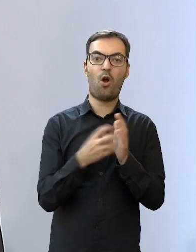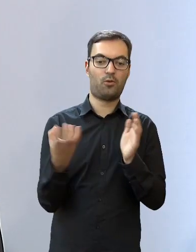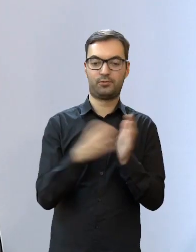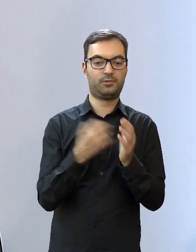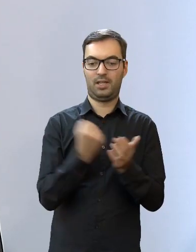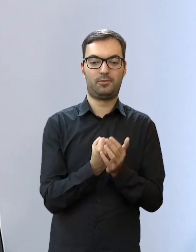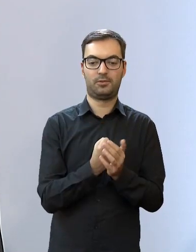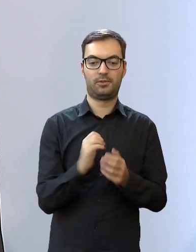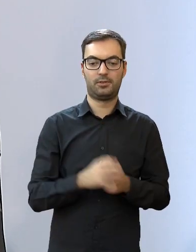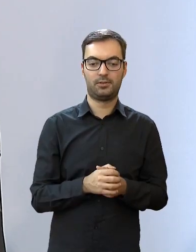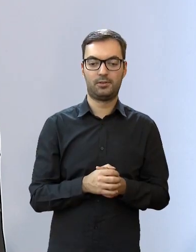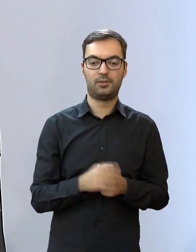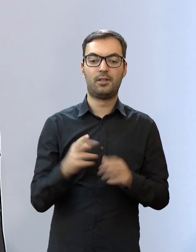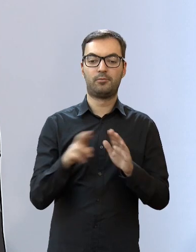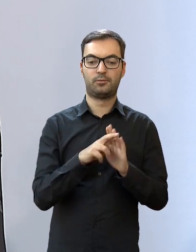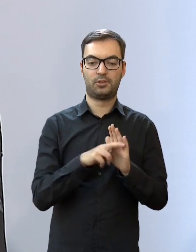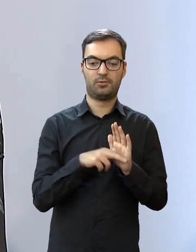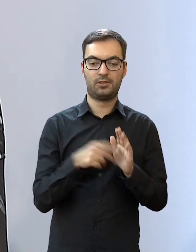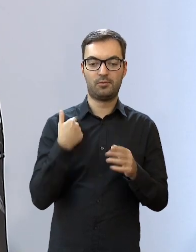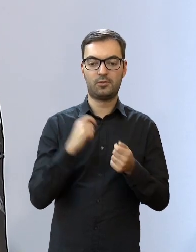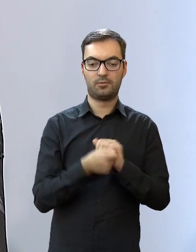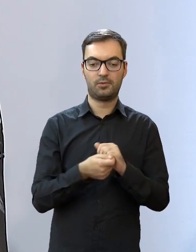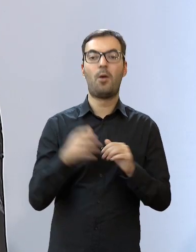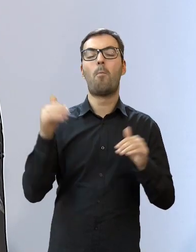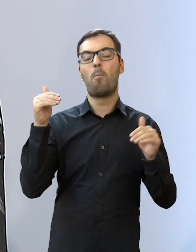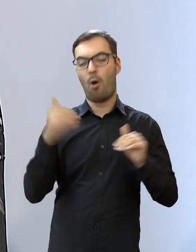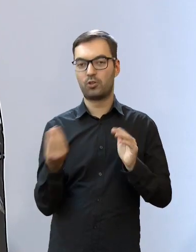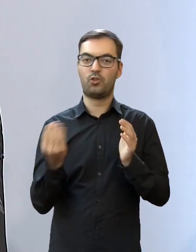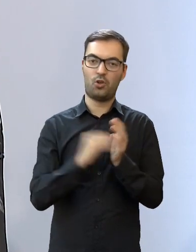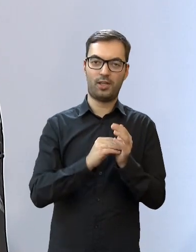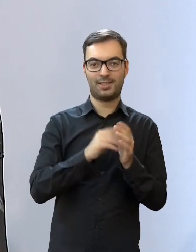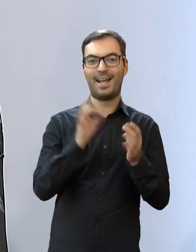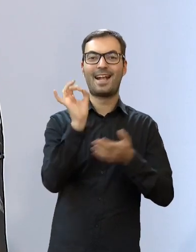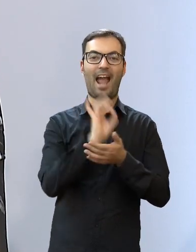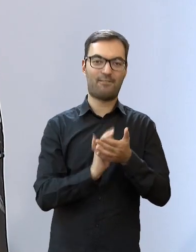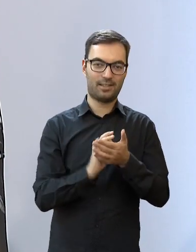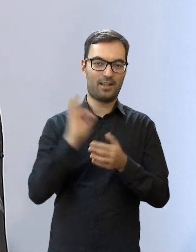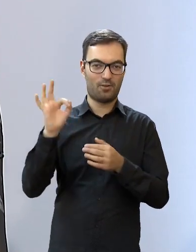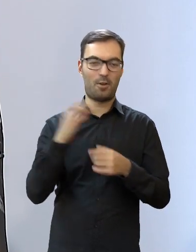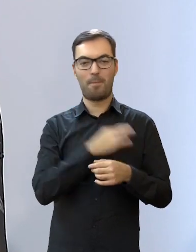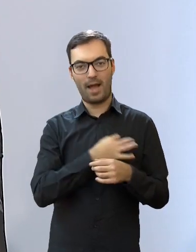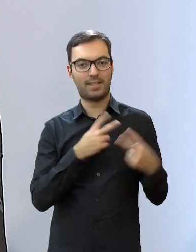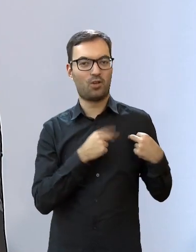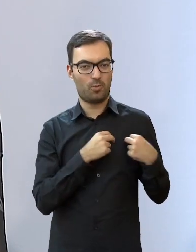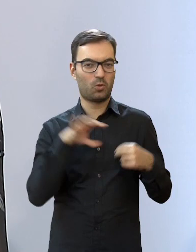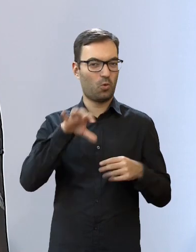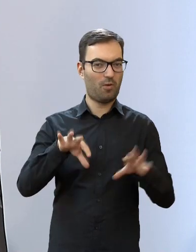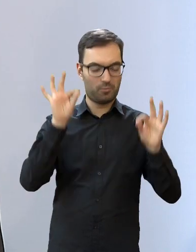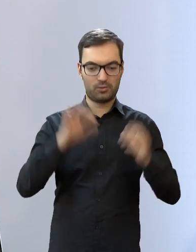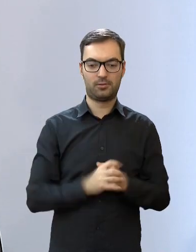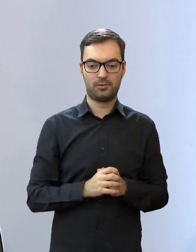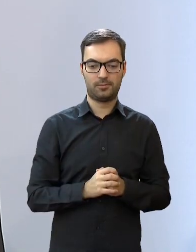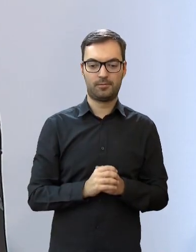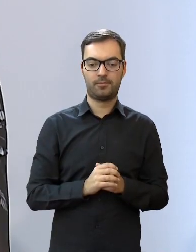zgodnie z tymi przepisami, które zostały zmienione. może dołączyć symbol graficzny Komitetu Wyborczego.